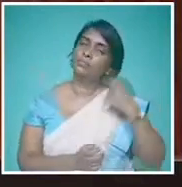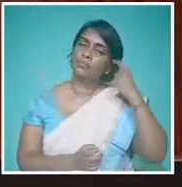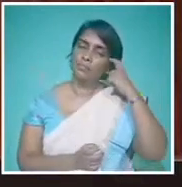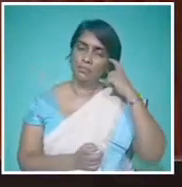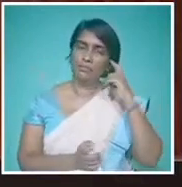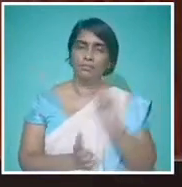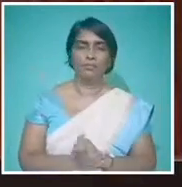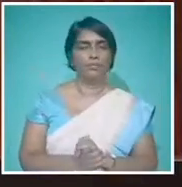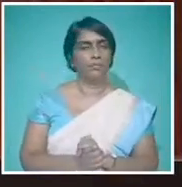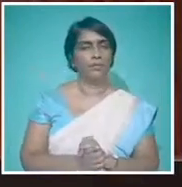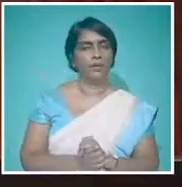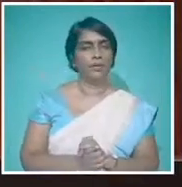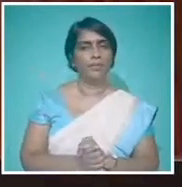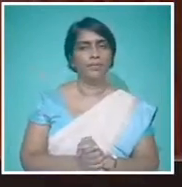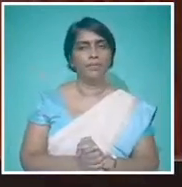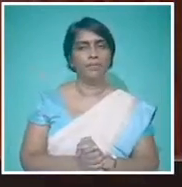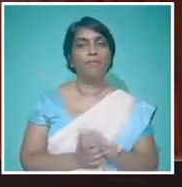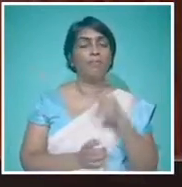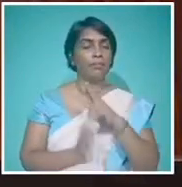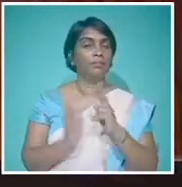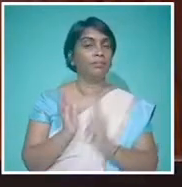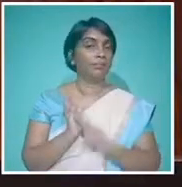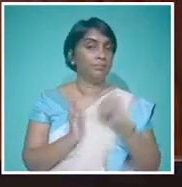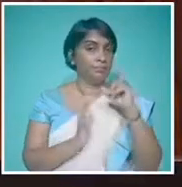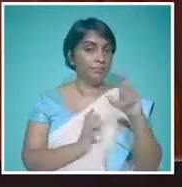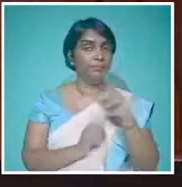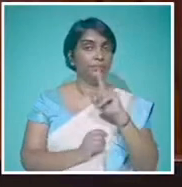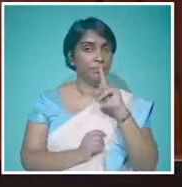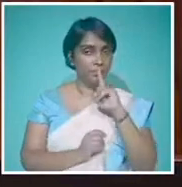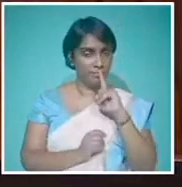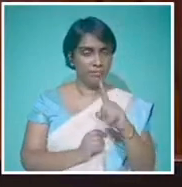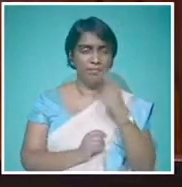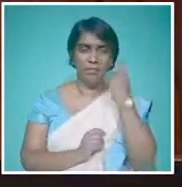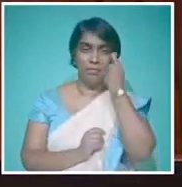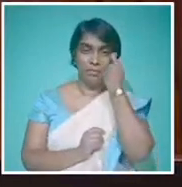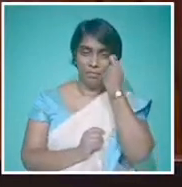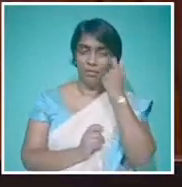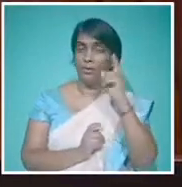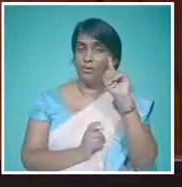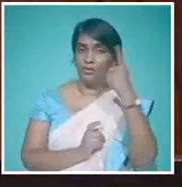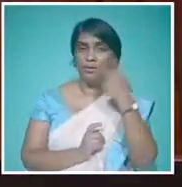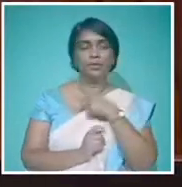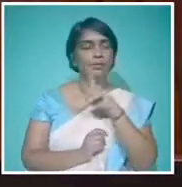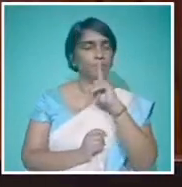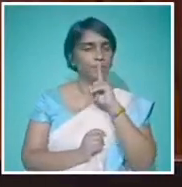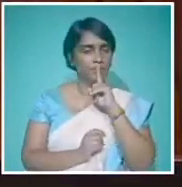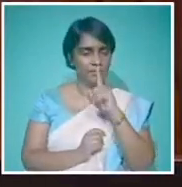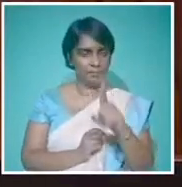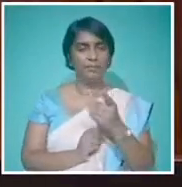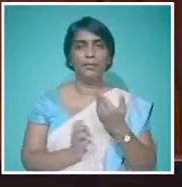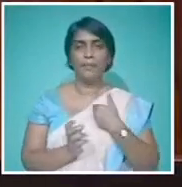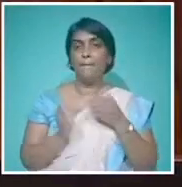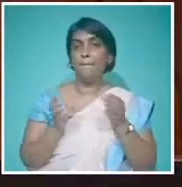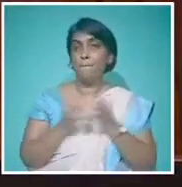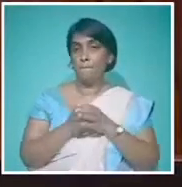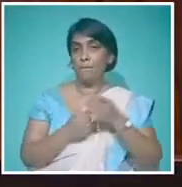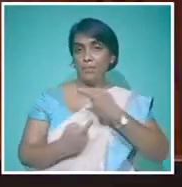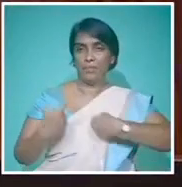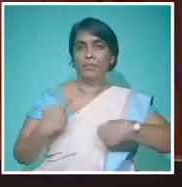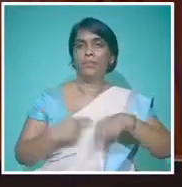කරනවා. මේ ජාතික සභාව කියන සංකල්පය මුලින්ම ඉදිරිපත් කළේ අපේ පක්ෂ